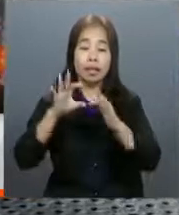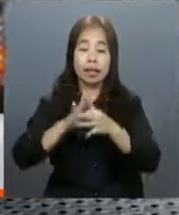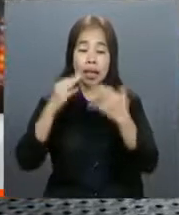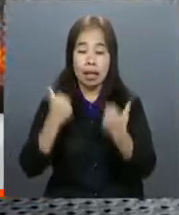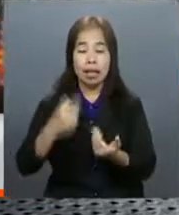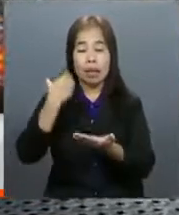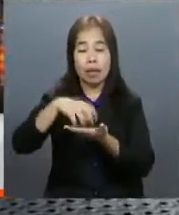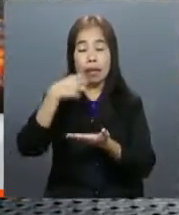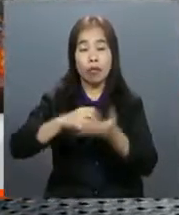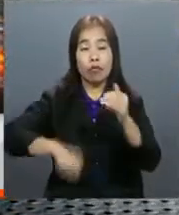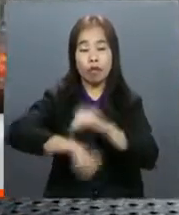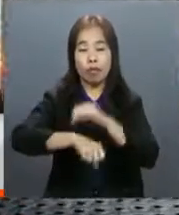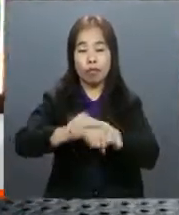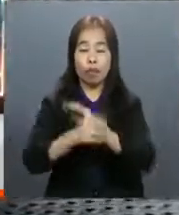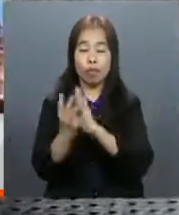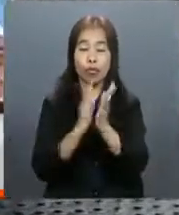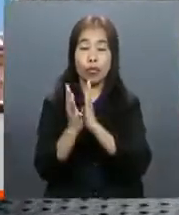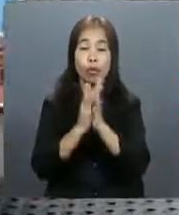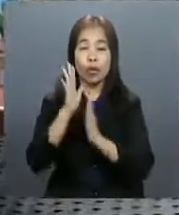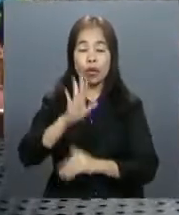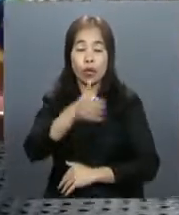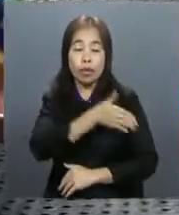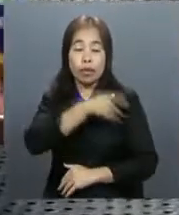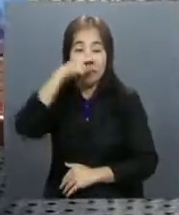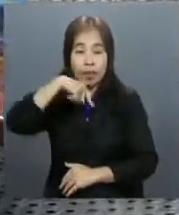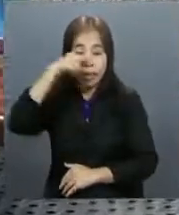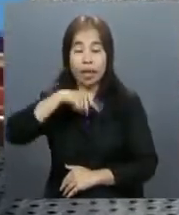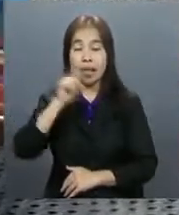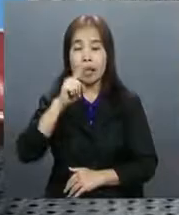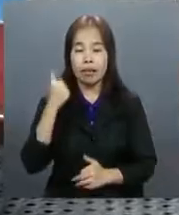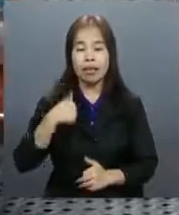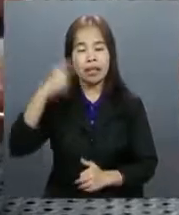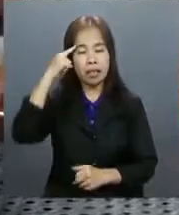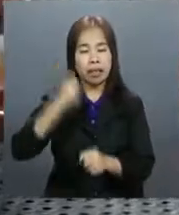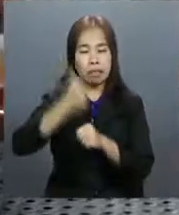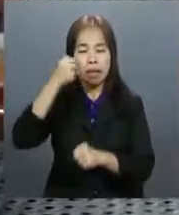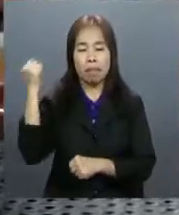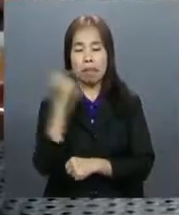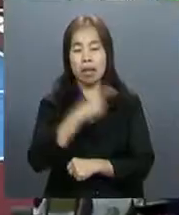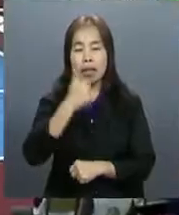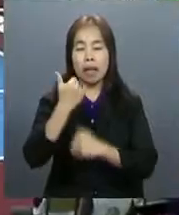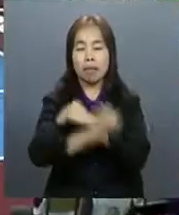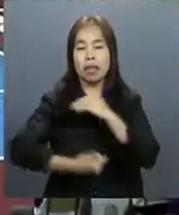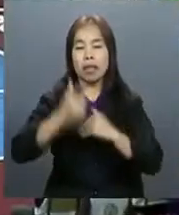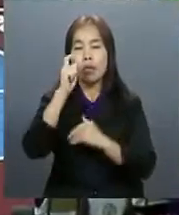ความเคลื่อนไหวฟุตซอลทีมชาติไทยล่าสุดกุนซือทีมชาติไทยเชื่อมั่นว่าไทยจะสามารถชนะอุซเบกิสถานได้ในเย็นวันนี้ครับ